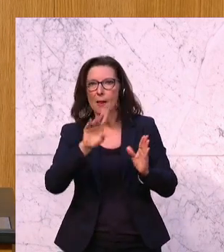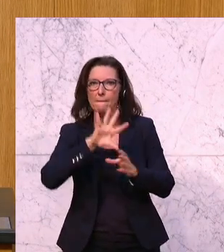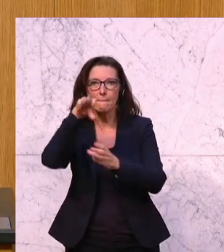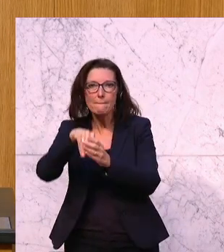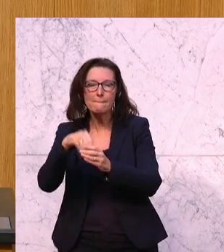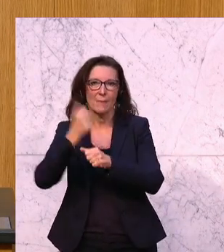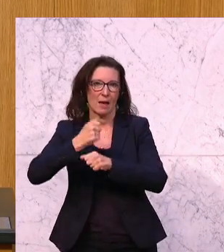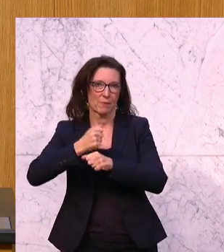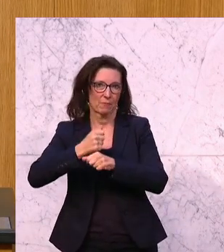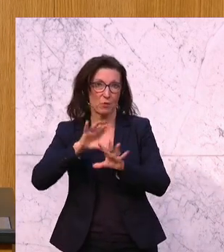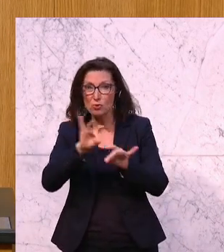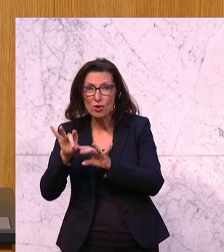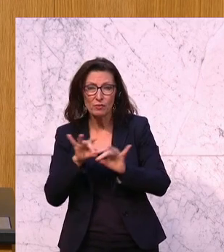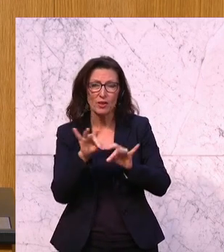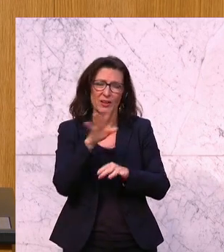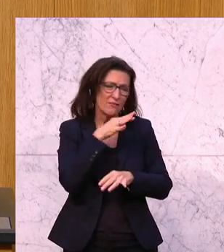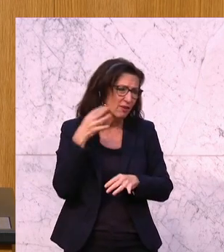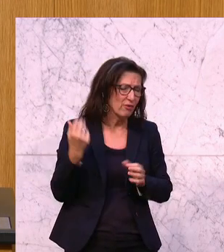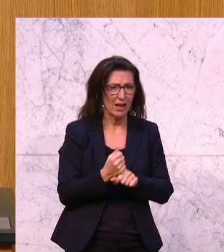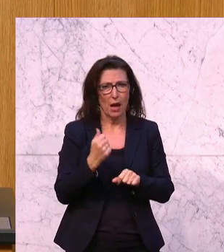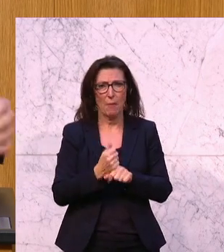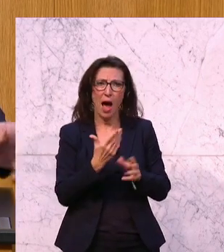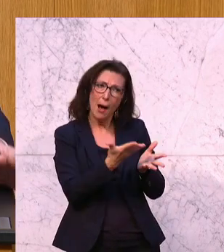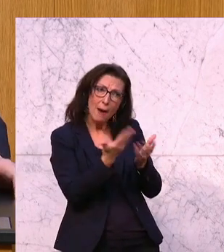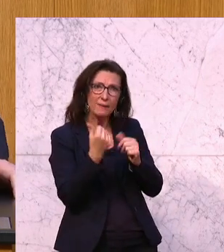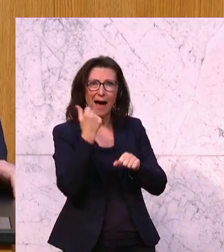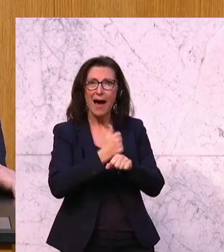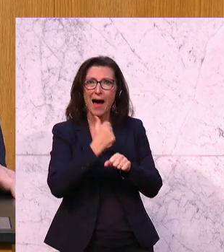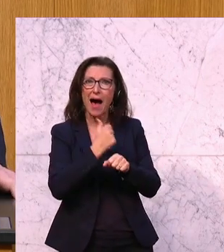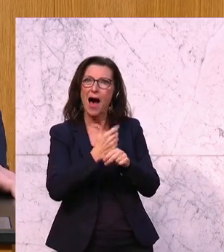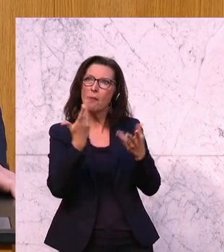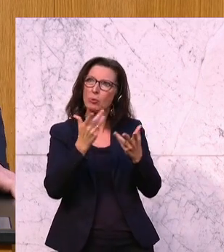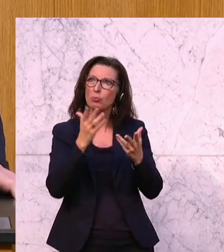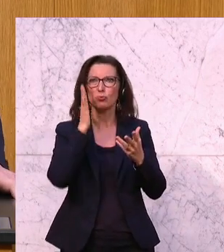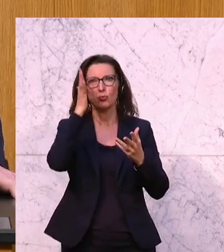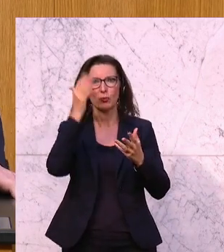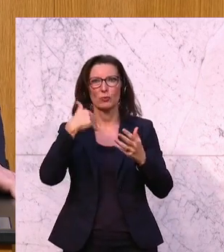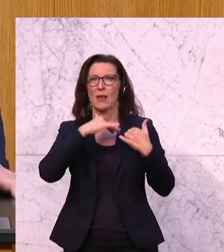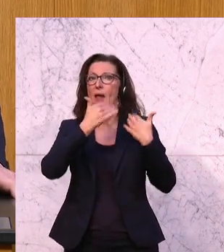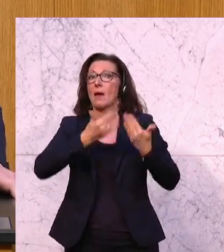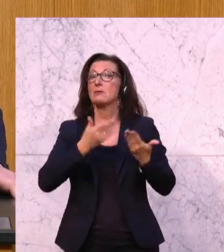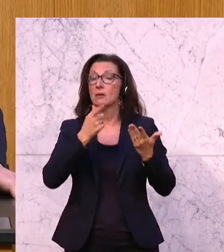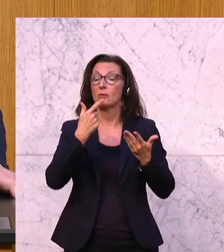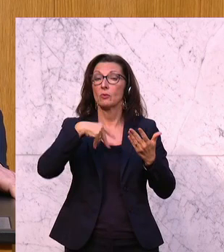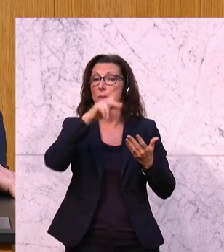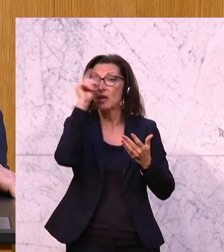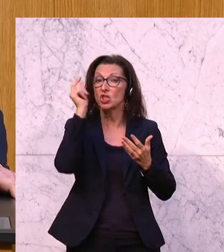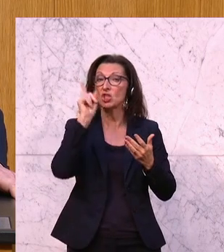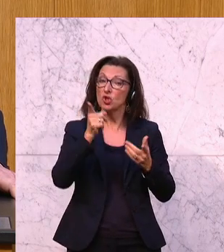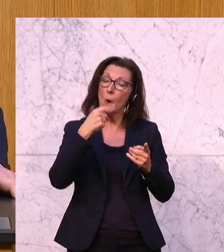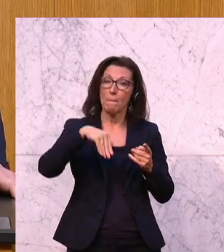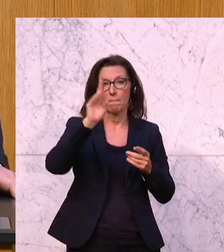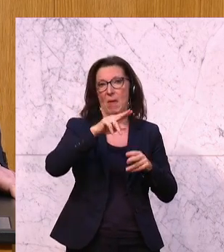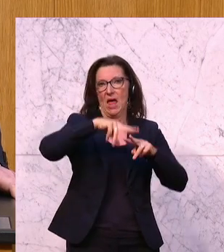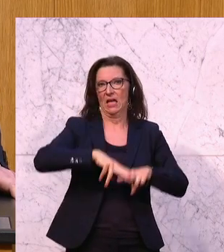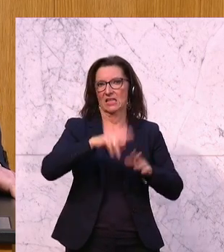wir haben viele Anreize gesetzt, damit arbeiten und damit der Faktor Arbeit auch entlastet wird und damit den Menschen mehr netto auch vom Brutto bleibt. Die